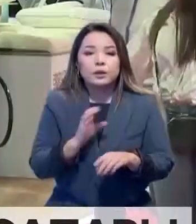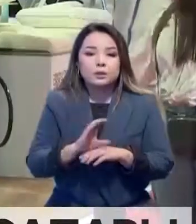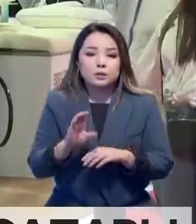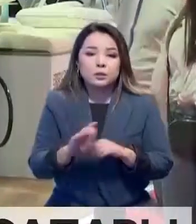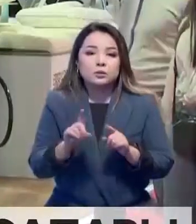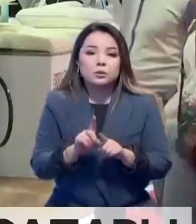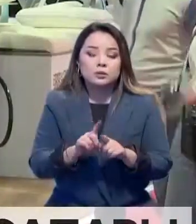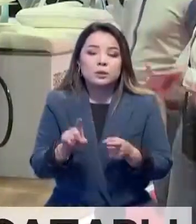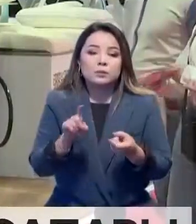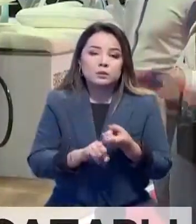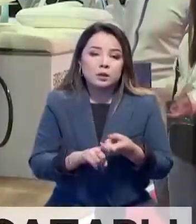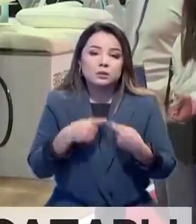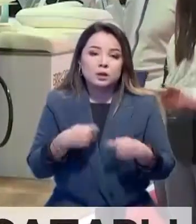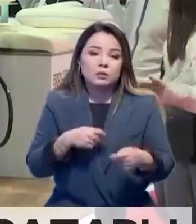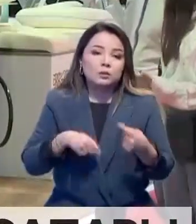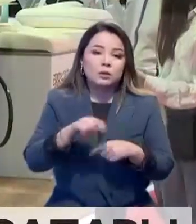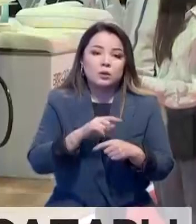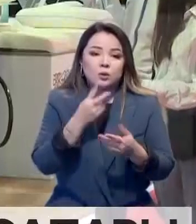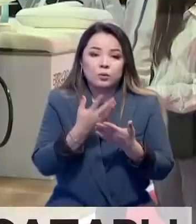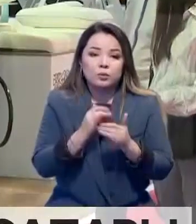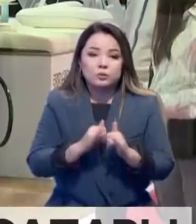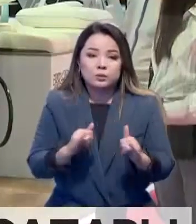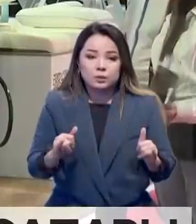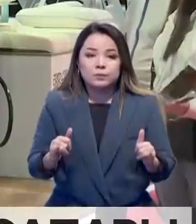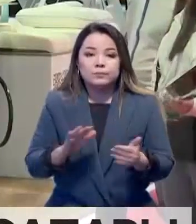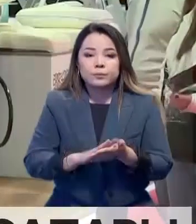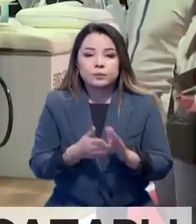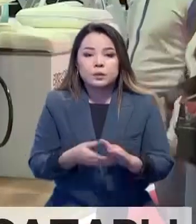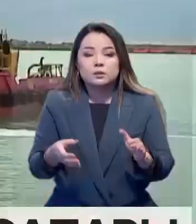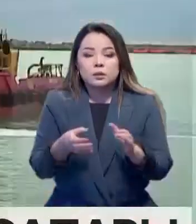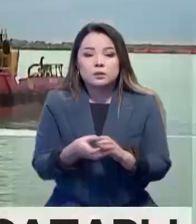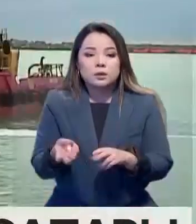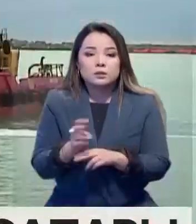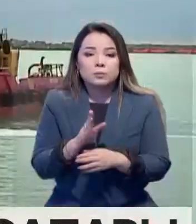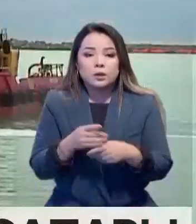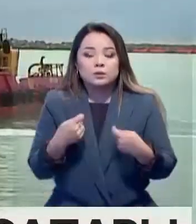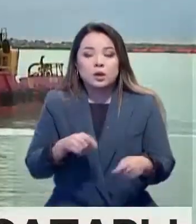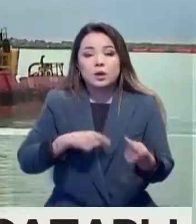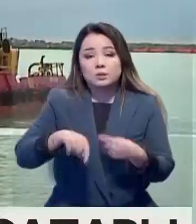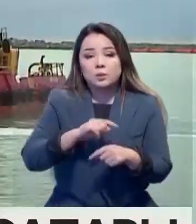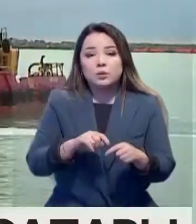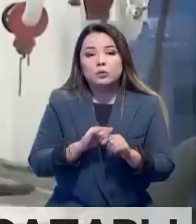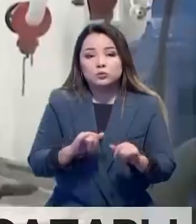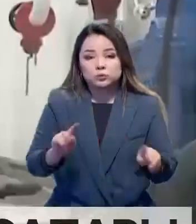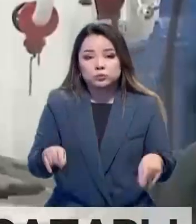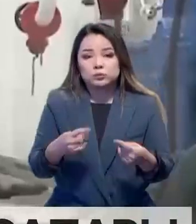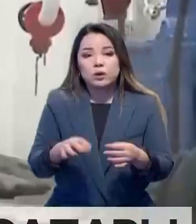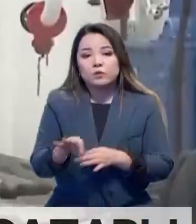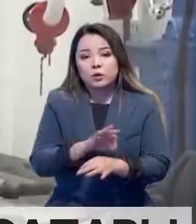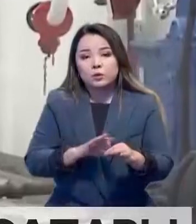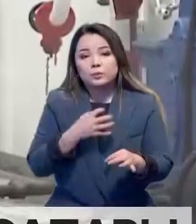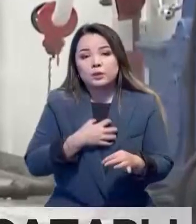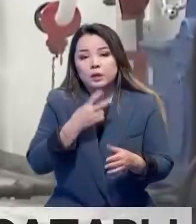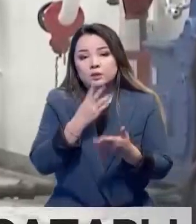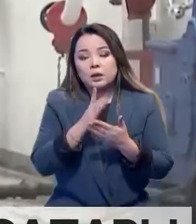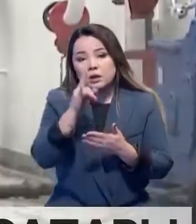экспорттау бойынша, тауар айналымын көбейту бойынша бірнеше келісімдерге келіп отыр. Тауар айналымын одан әрі күшейту үшін мықты инфрақұрылым қажет.